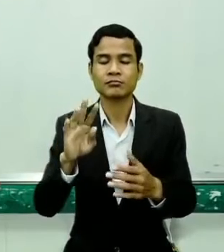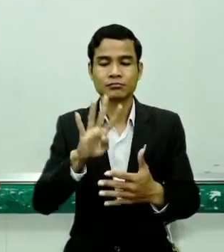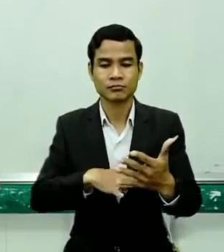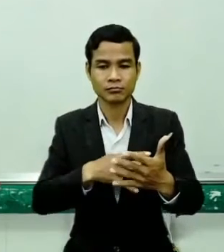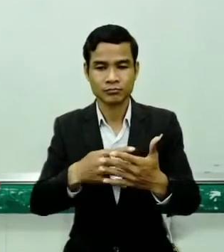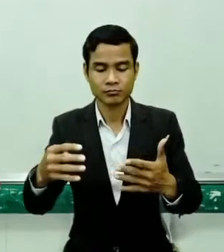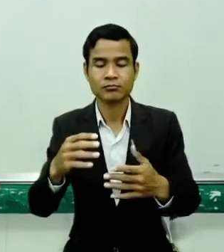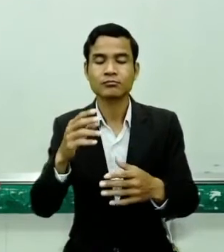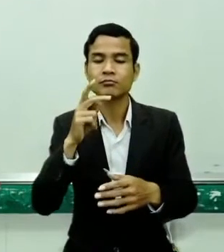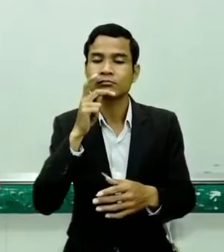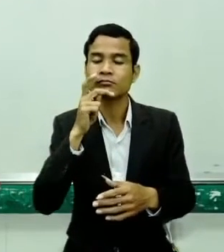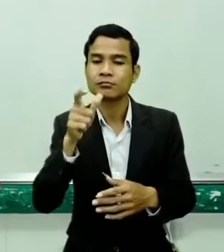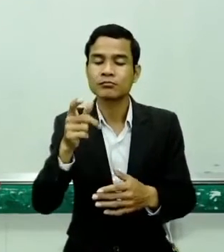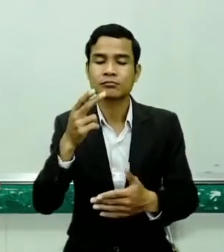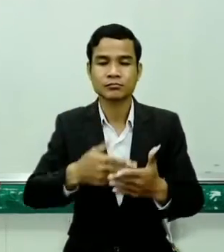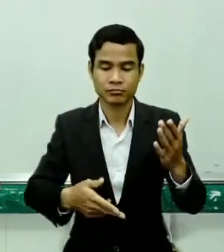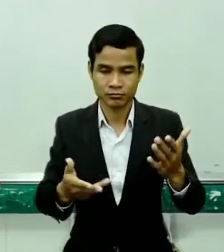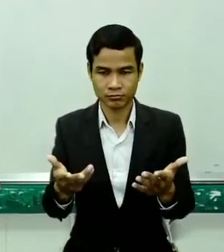cư chìa vậy ạ